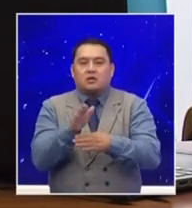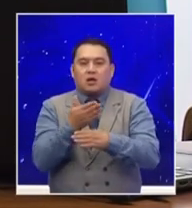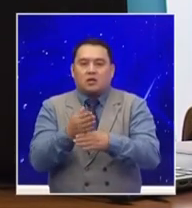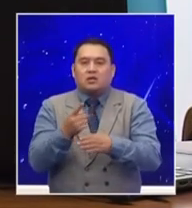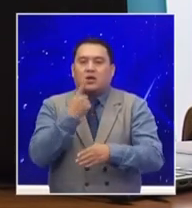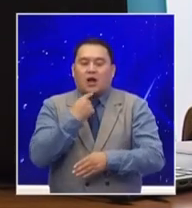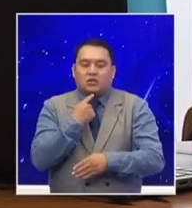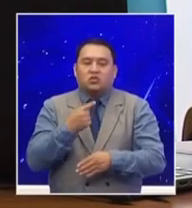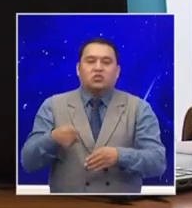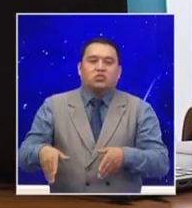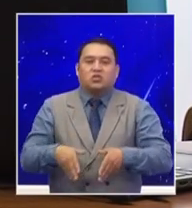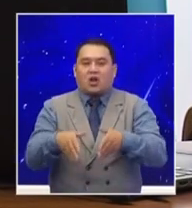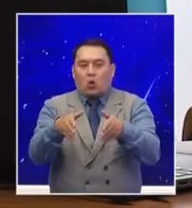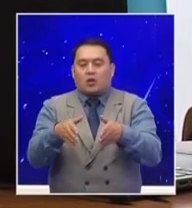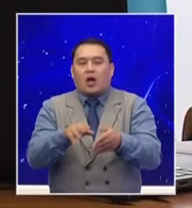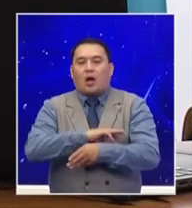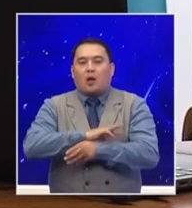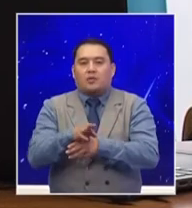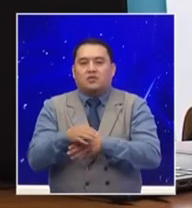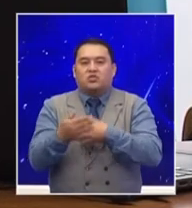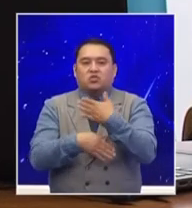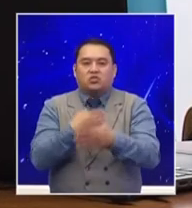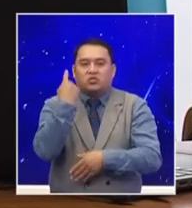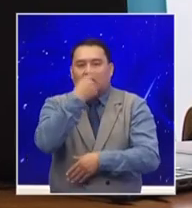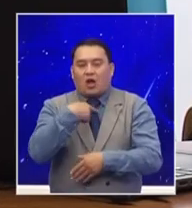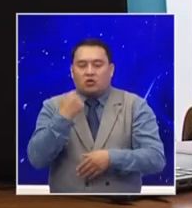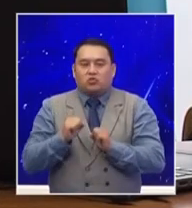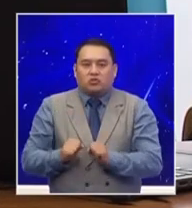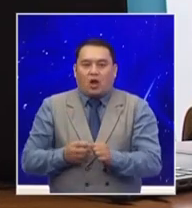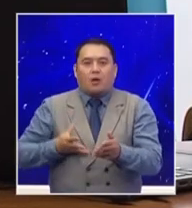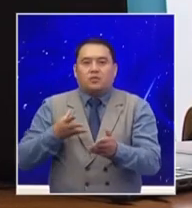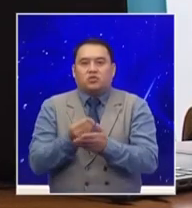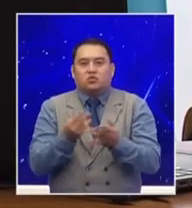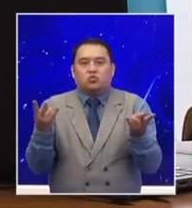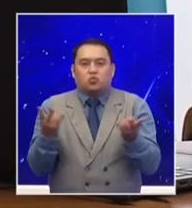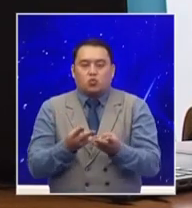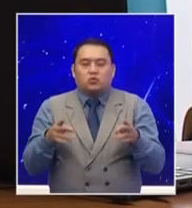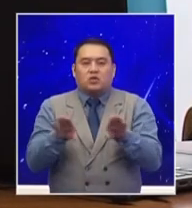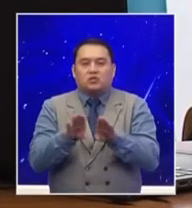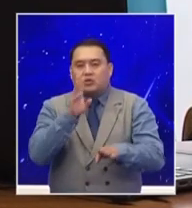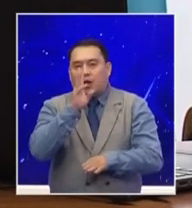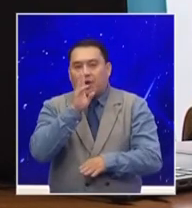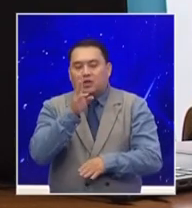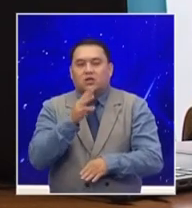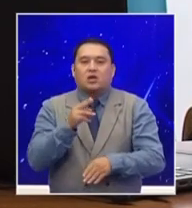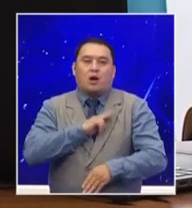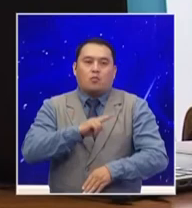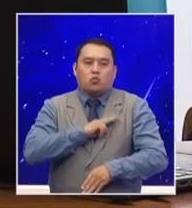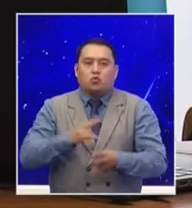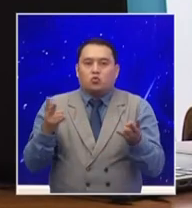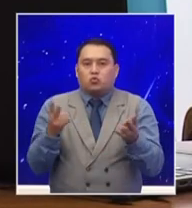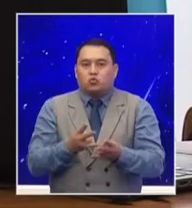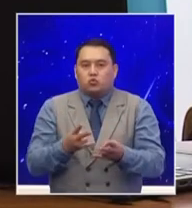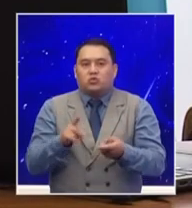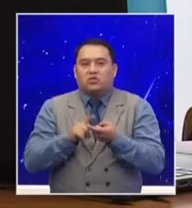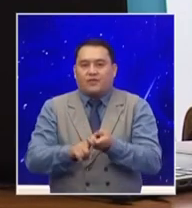красную и зеленую зоны. Персонал обеспечен средствами индивидуальной защиты, оплата должна быть соответствующей. И те, кто работают в красной зоне, ни в коем случае не